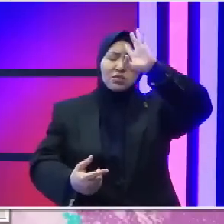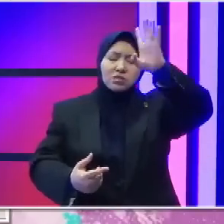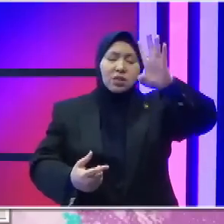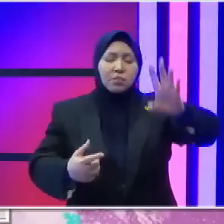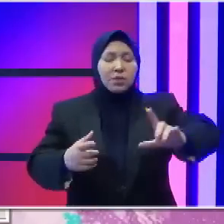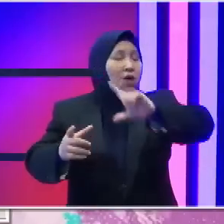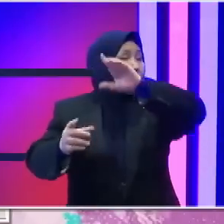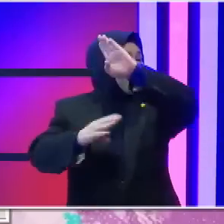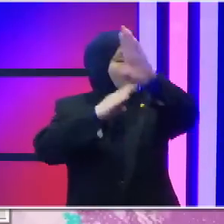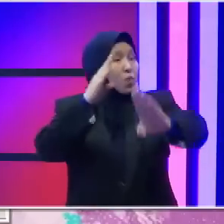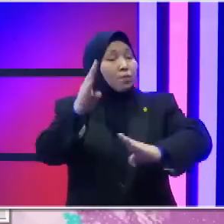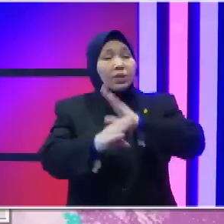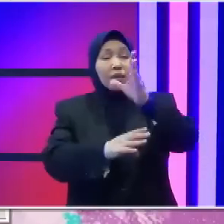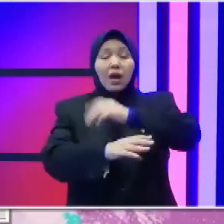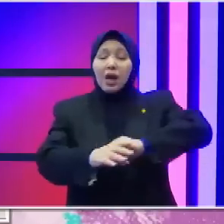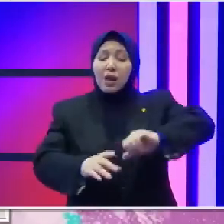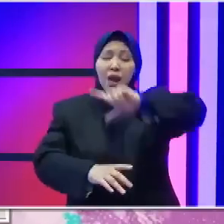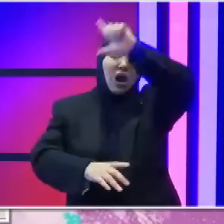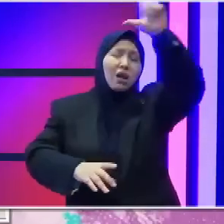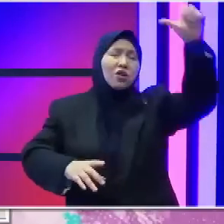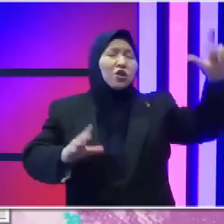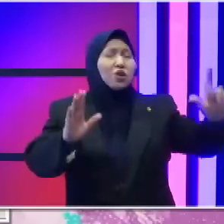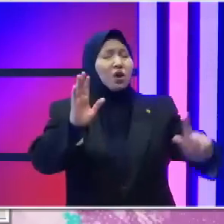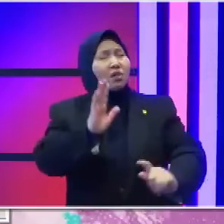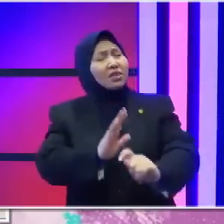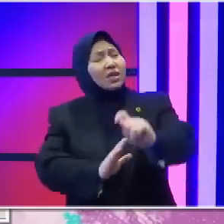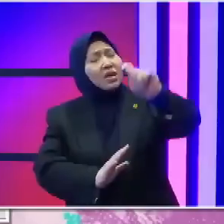مَنْ خَلَقَ الْأَرْضَ